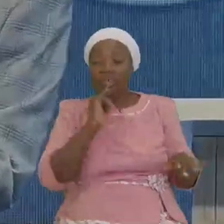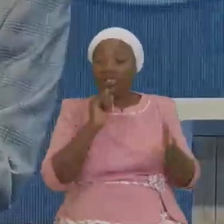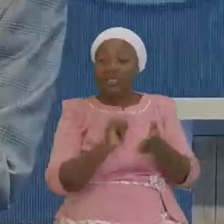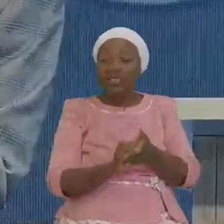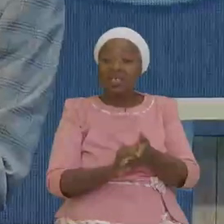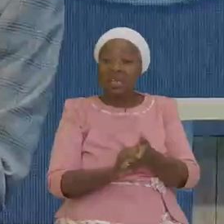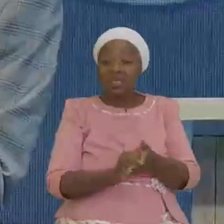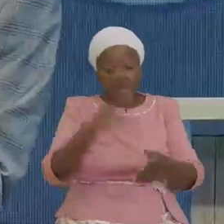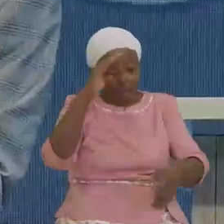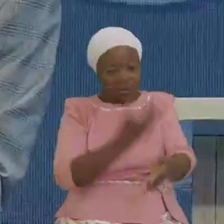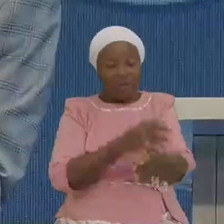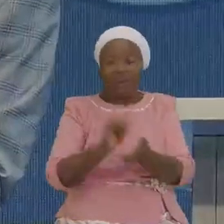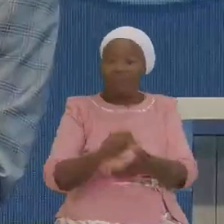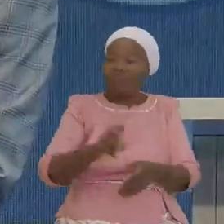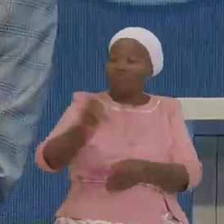bonté.